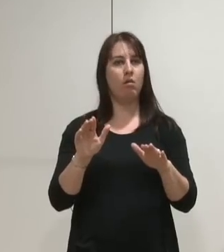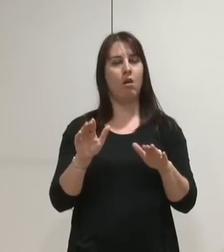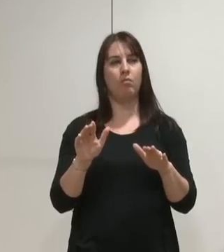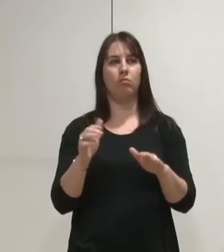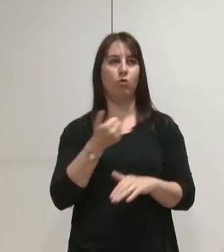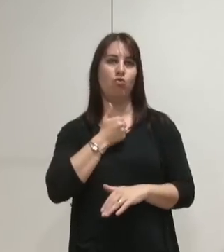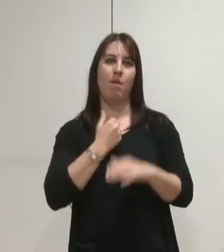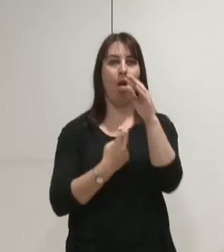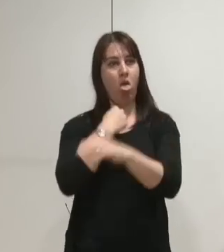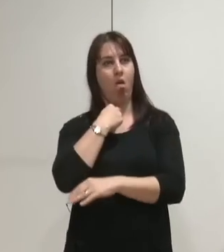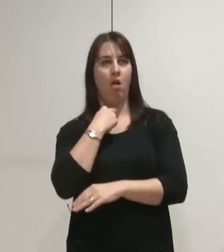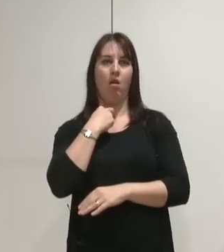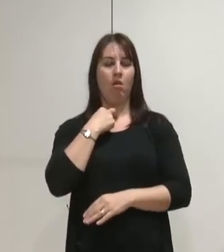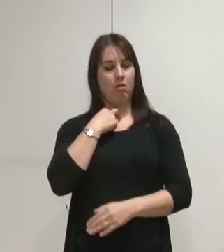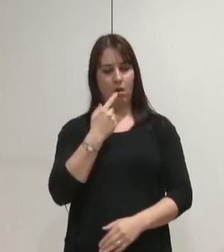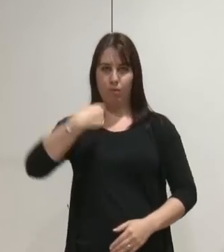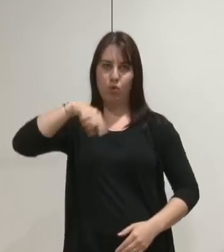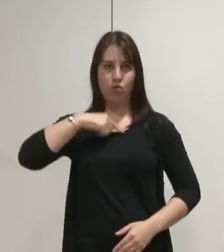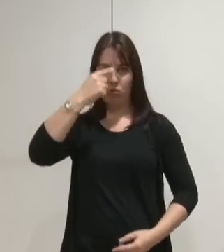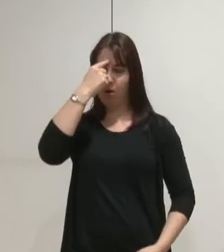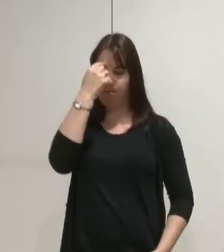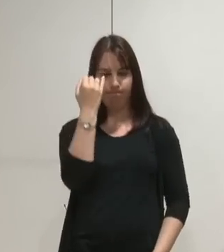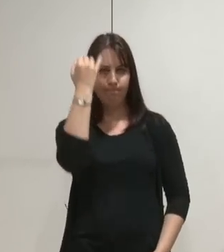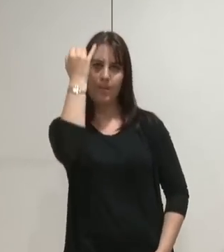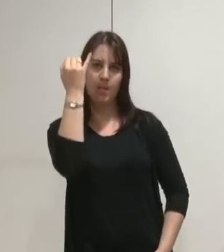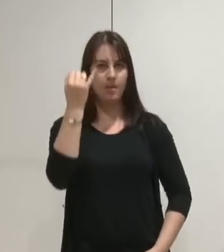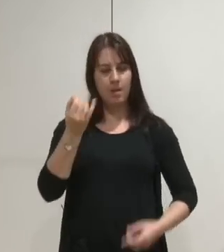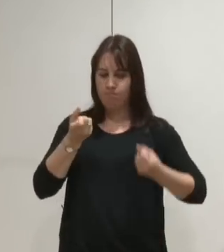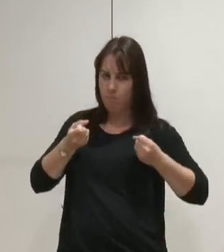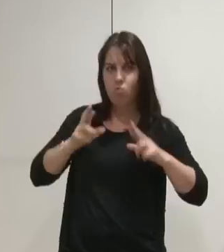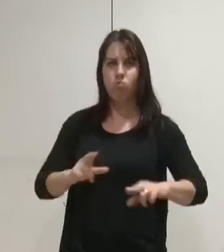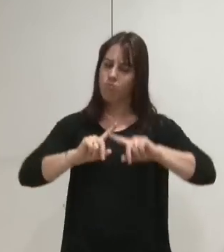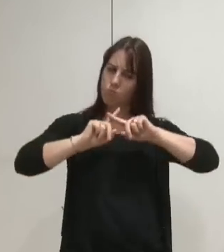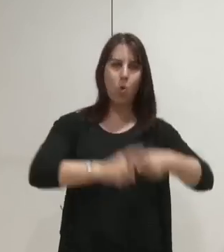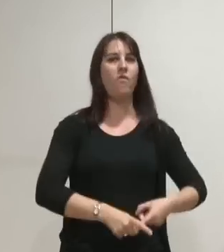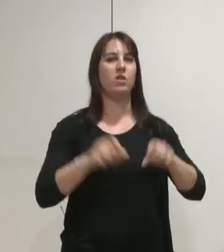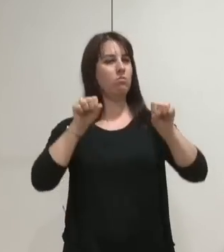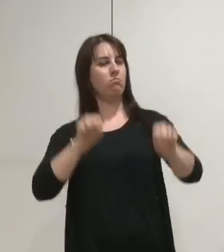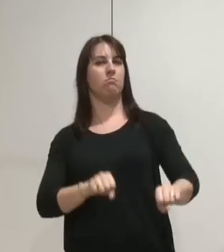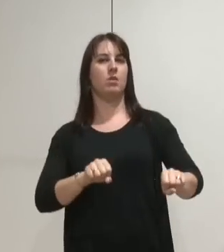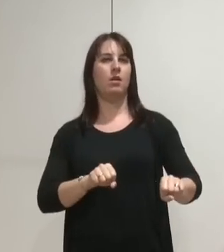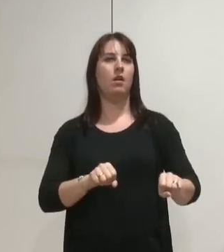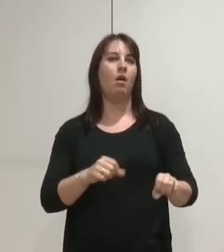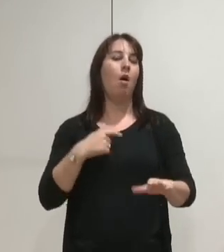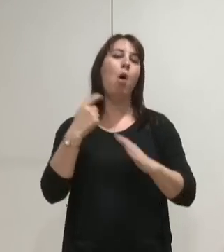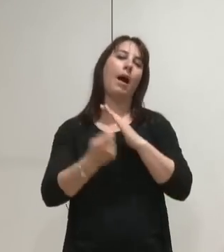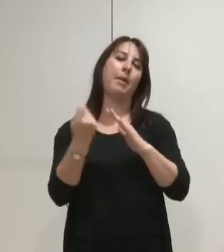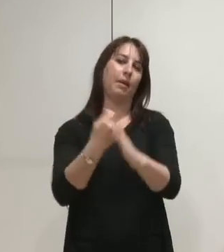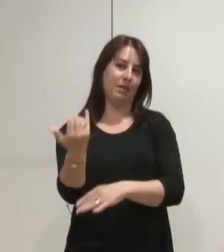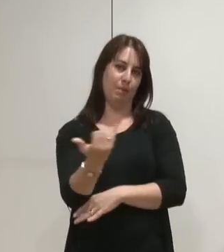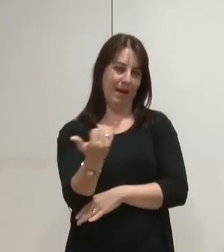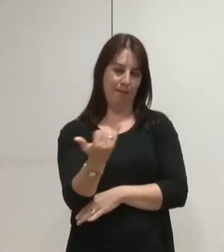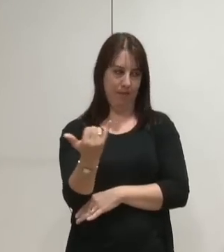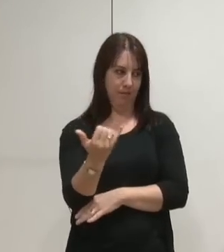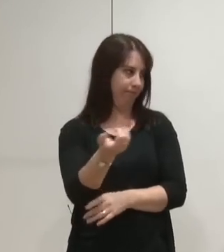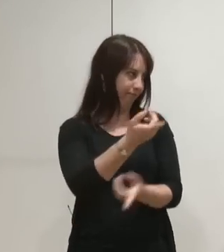des convictions et la conviction que nous avons sur le fond je ne la répéterai pas vous avez